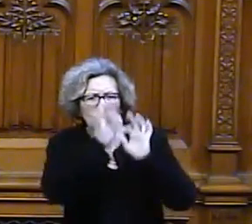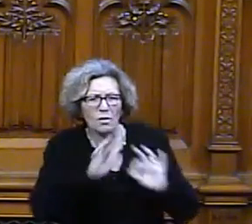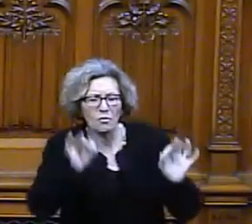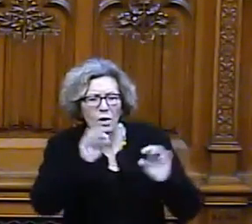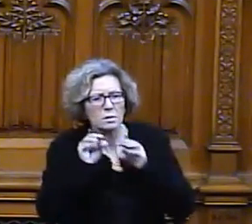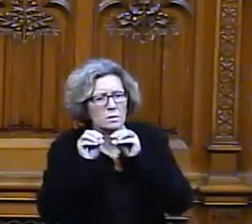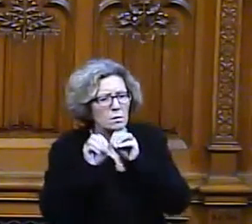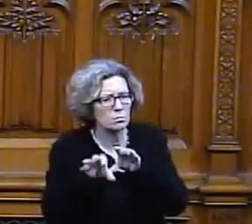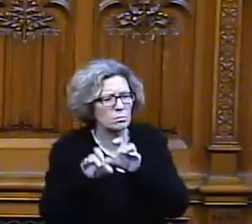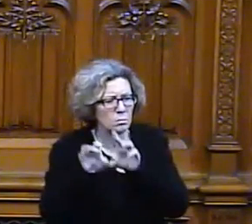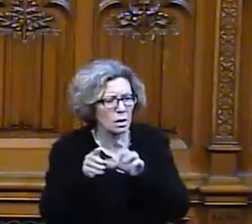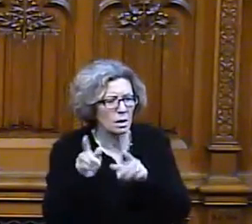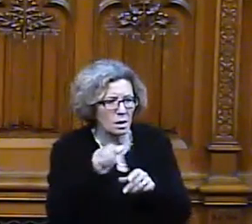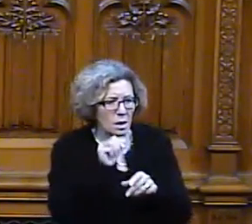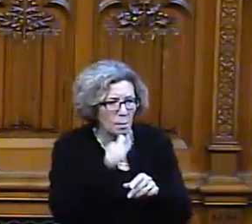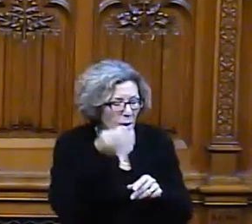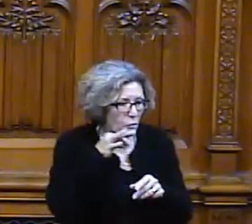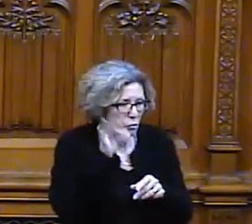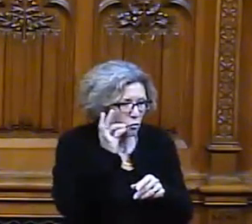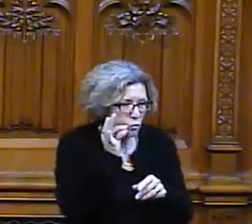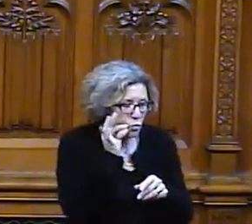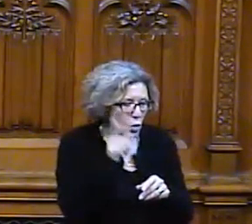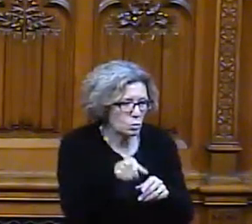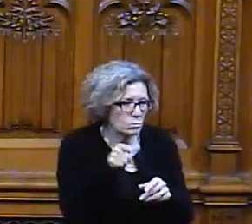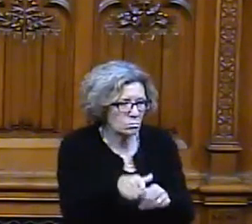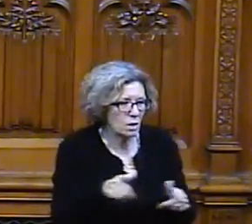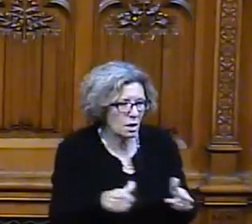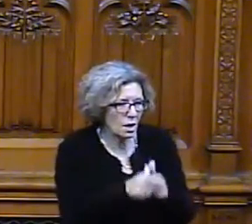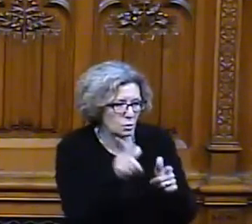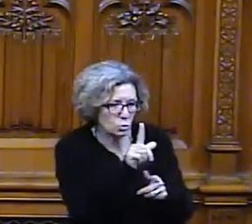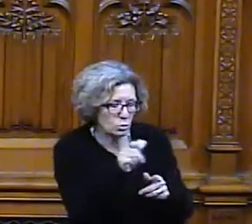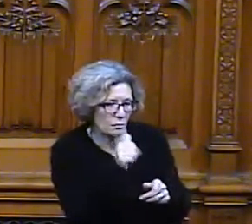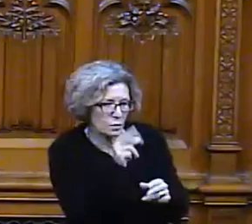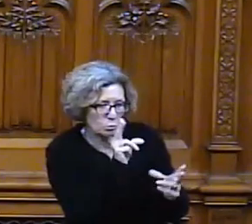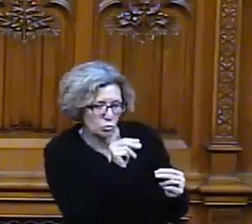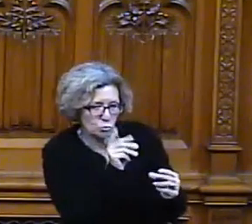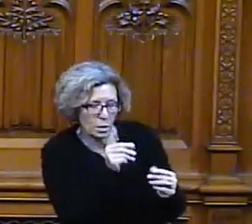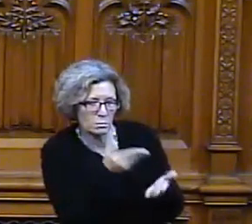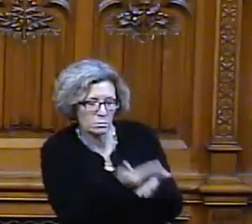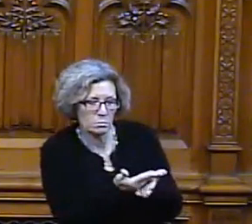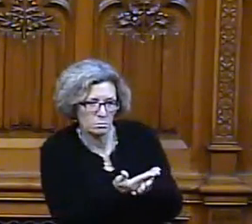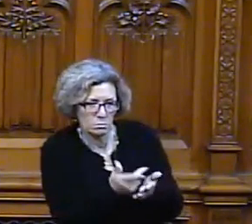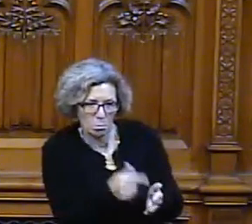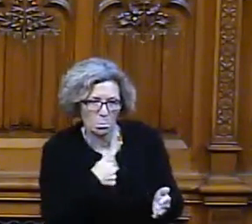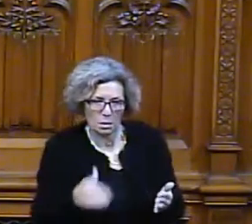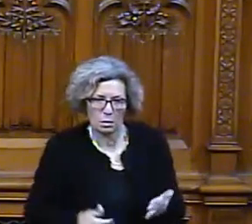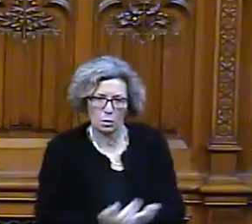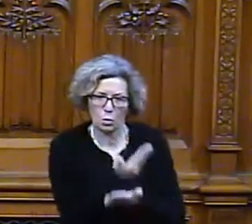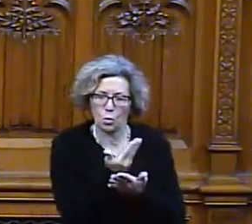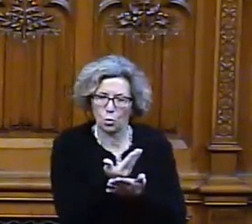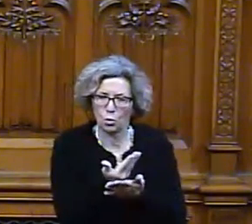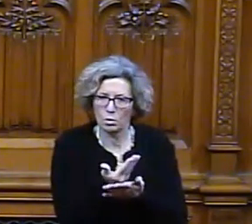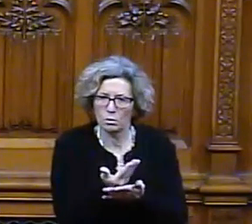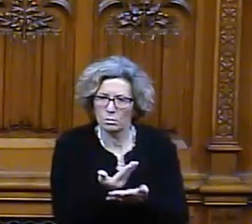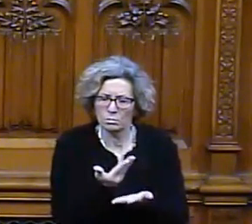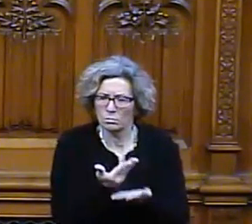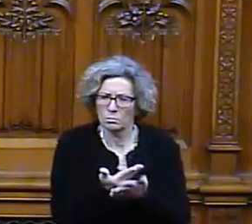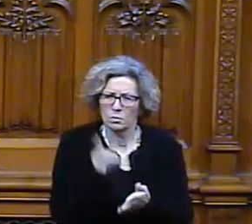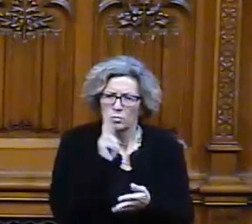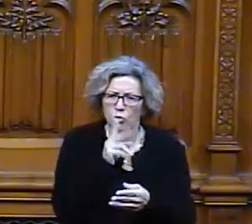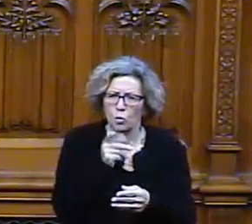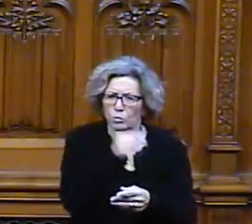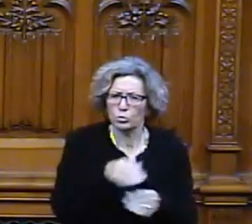werden dürfen. Aber dass man immer über Frauen und deren Leistungen sprechen darf, das ist mir neu. Umso absurder, dass man das